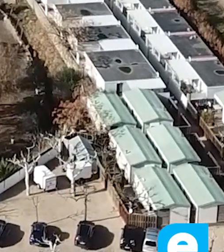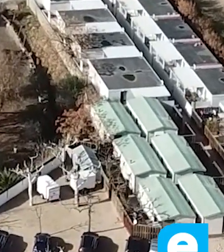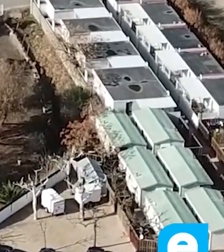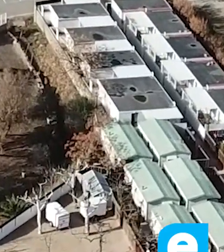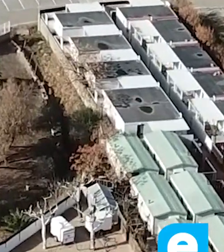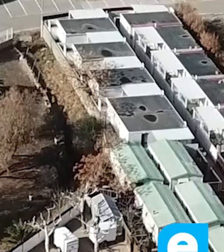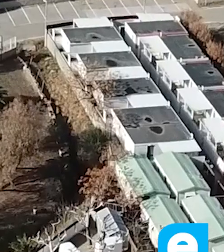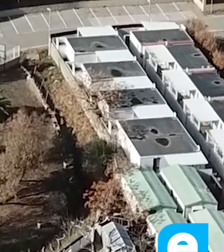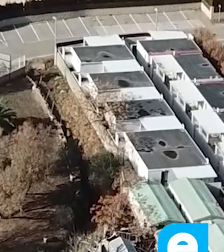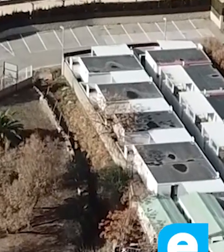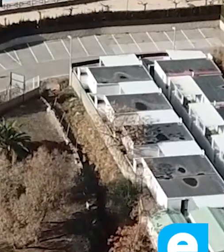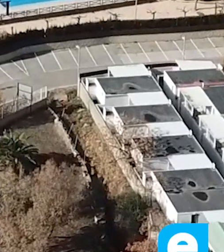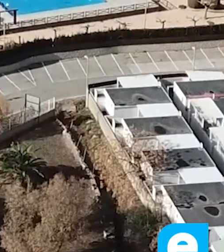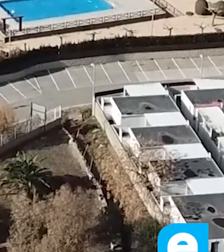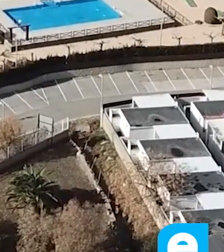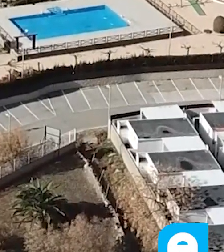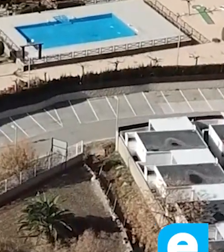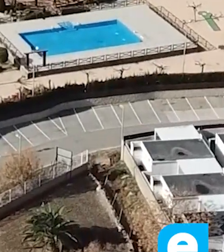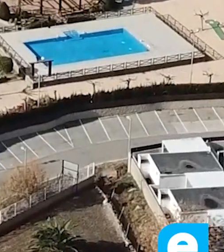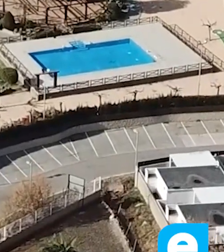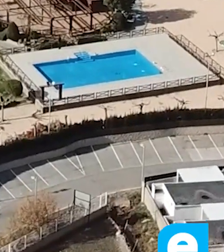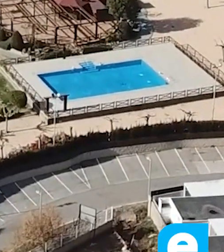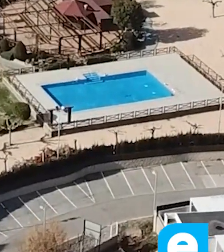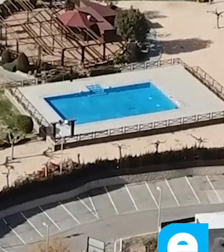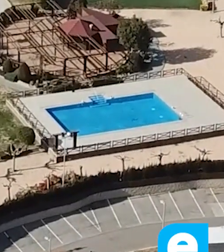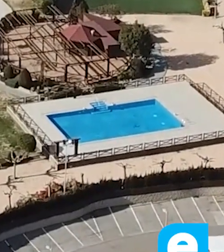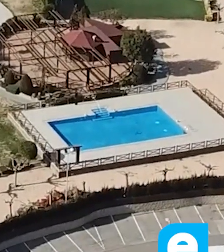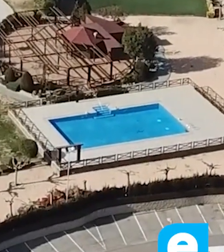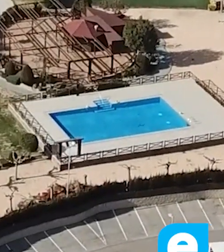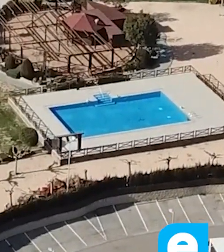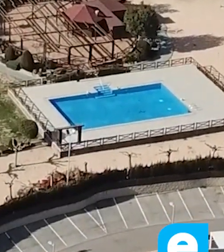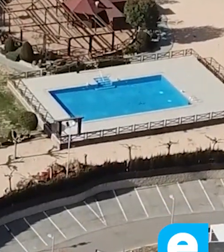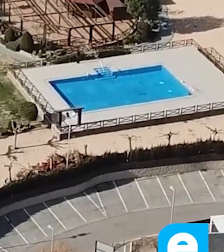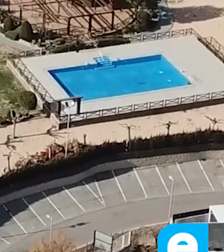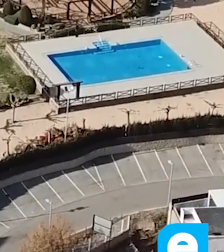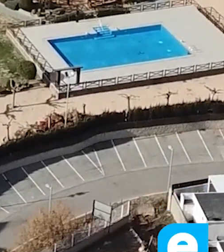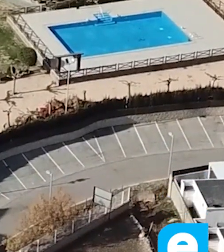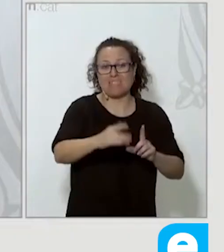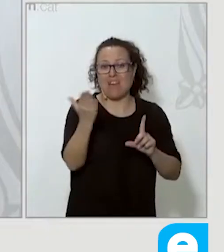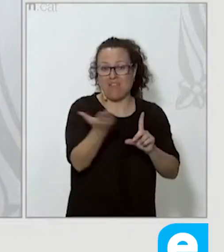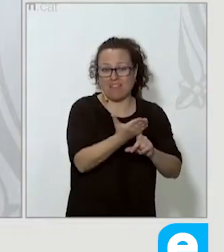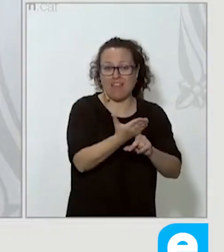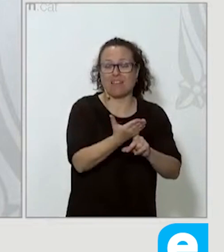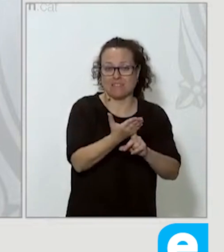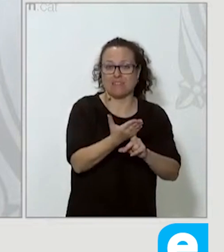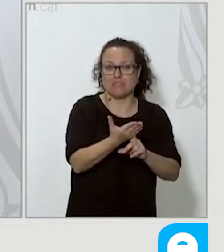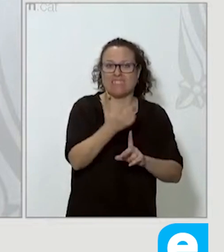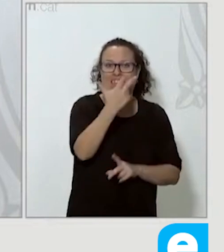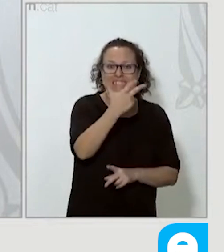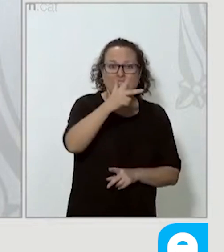tot, en alguns casos, el trasllat d'un càmping serà considerat. Els càmpings afectats en la totalitat